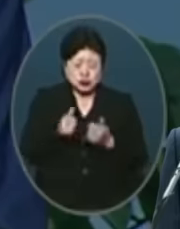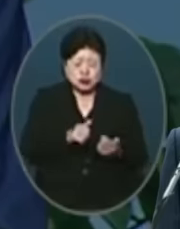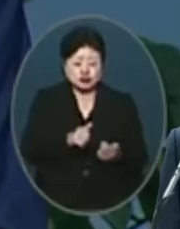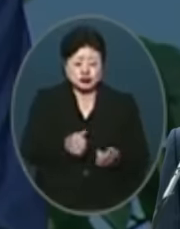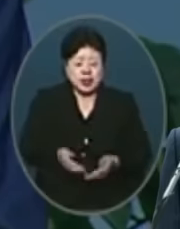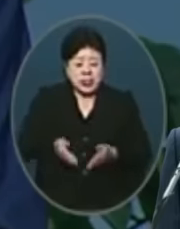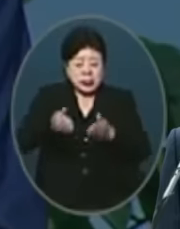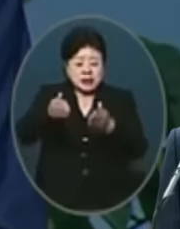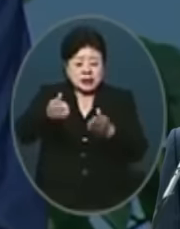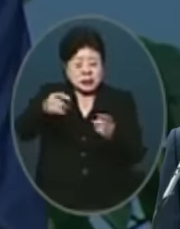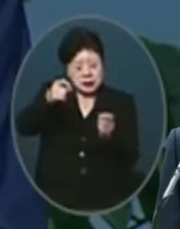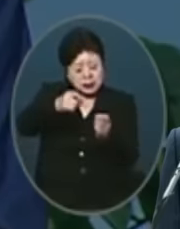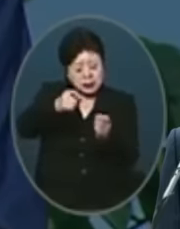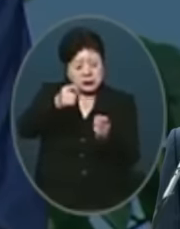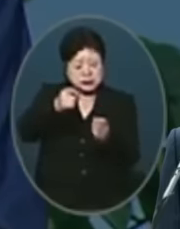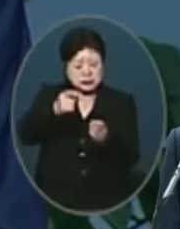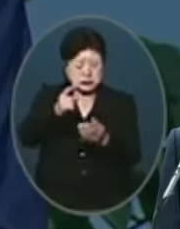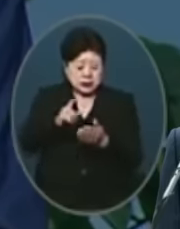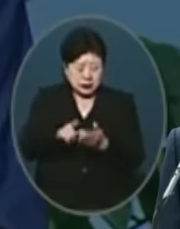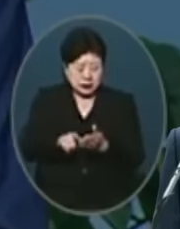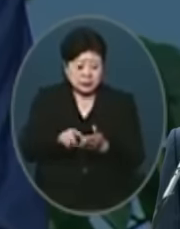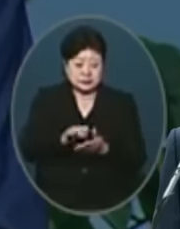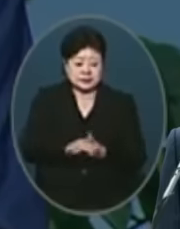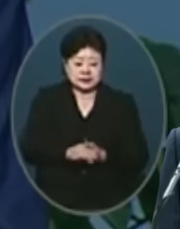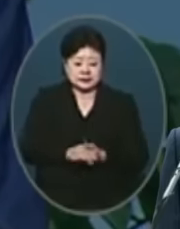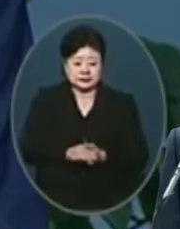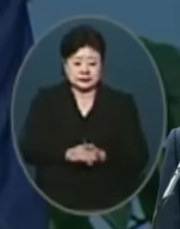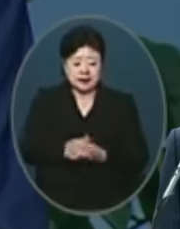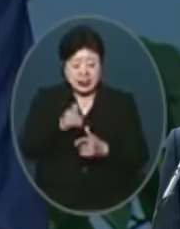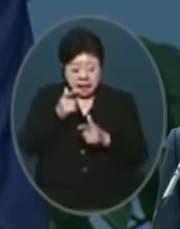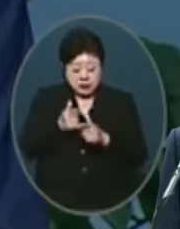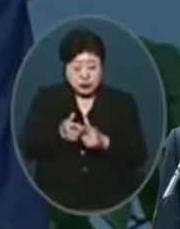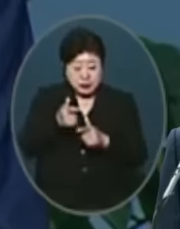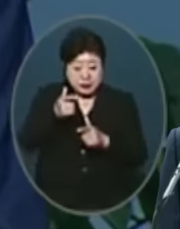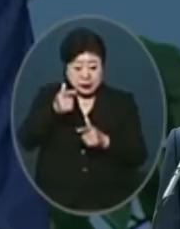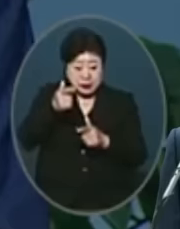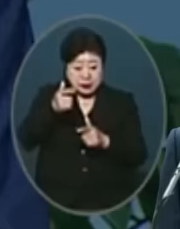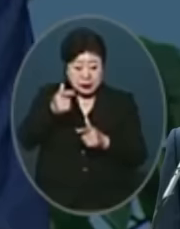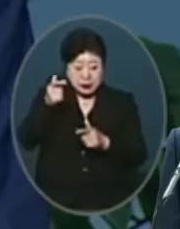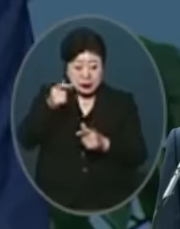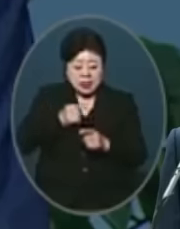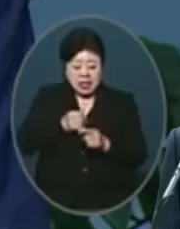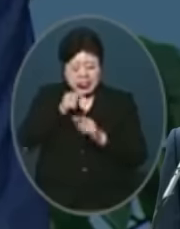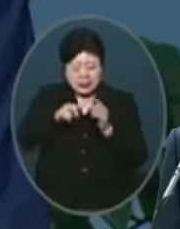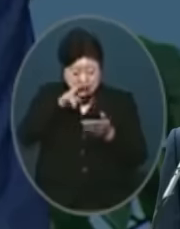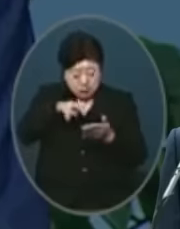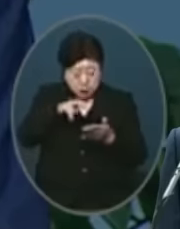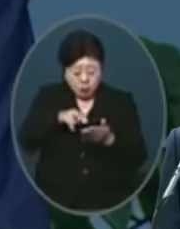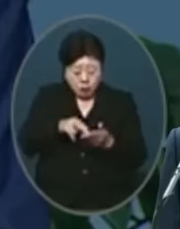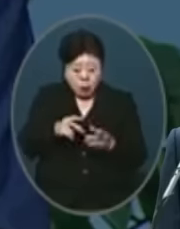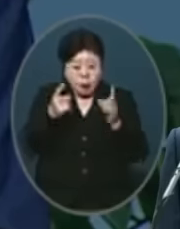죽음의 길에 들어갔으나 예수님을